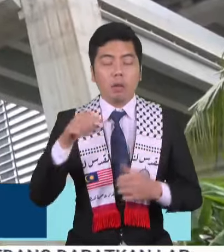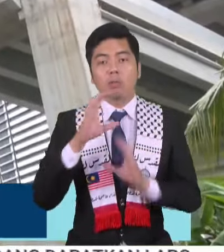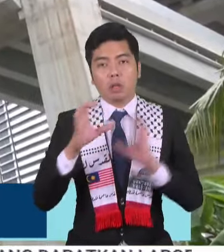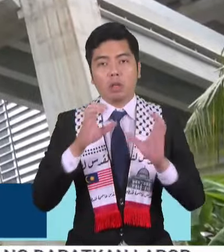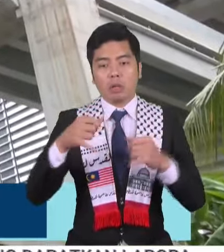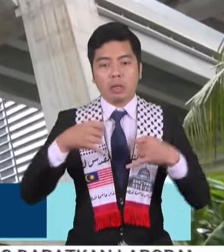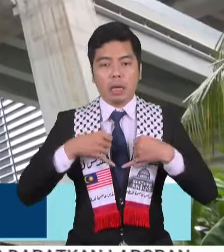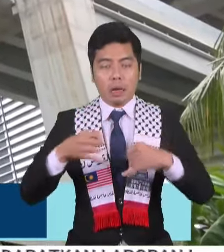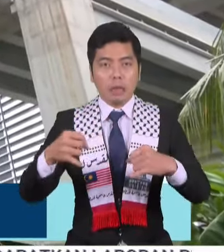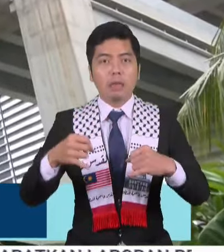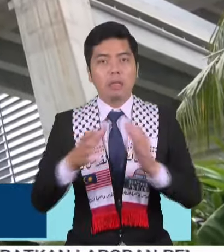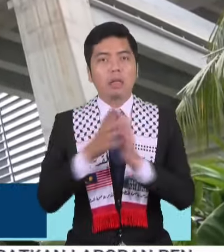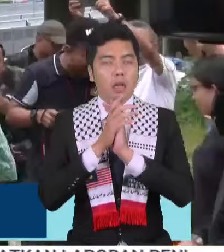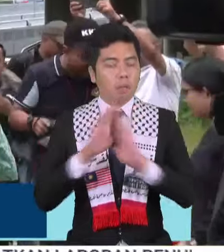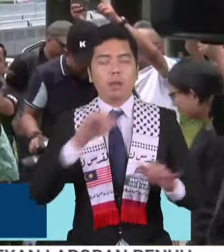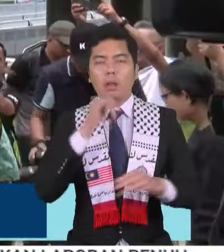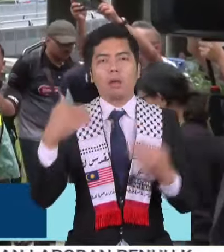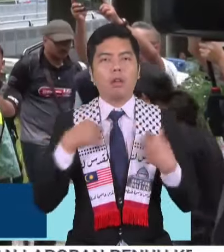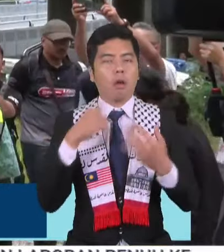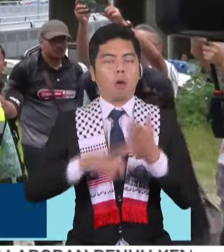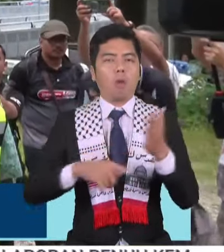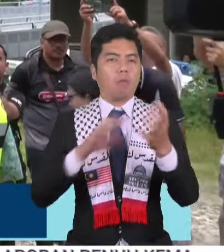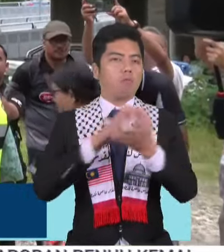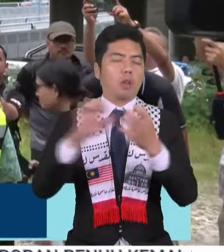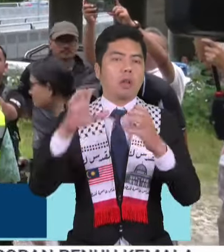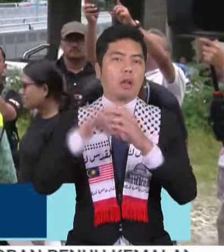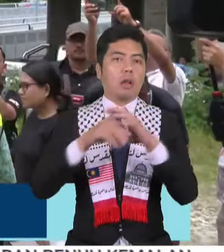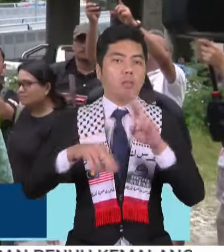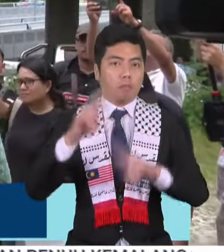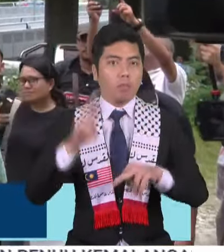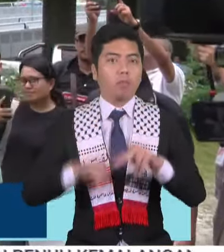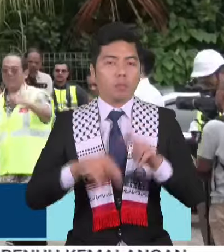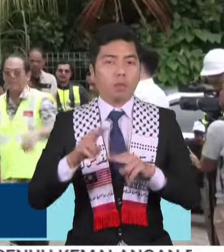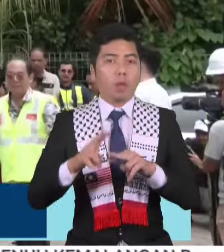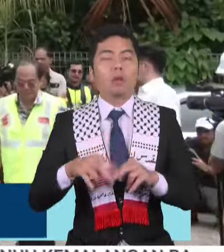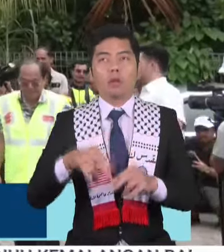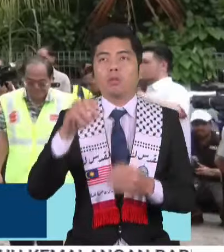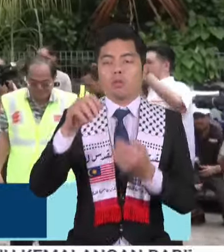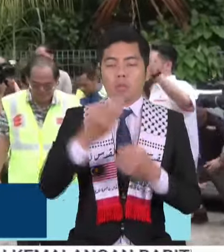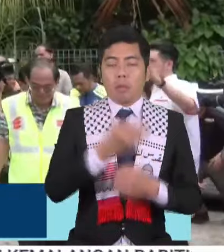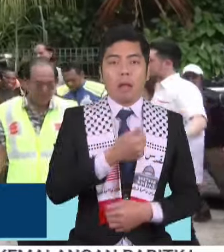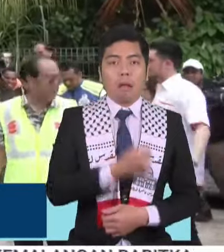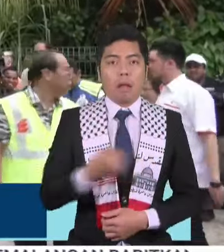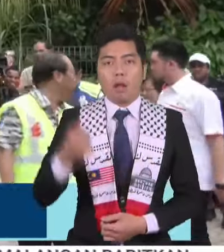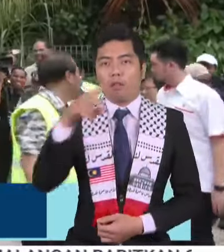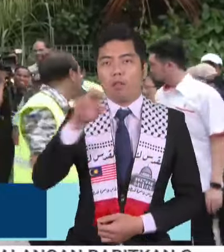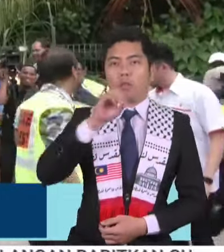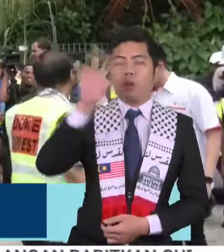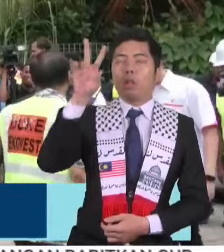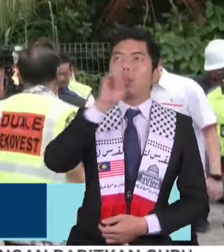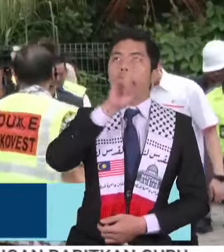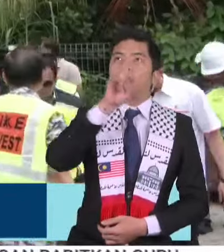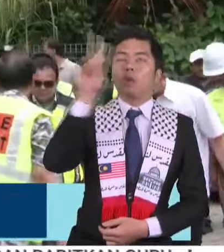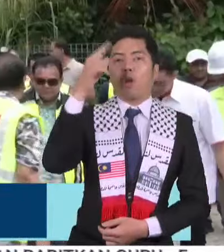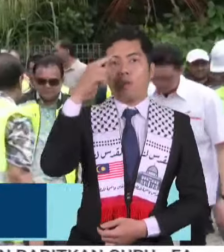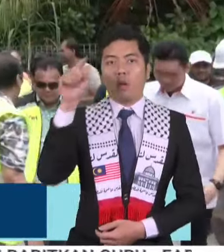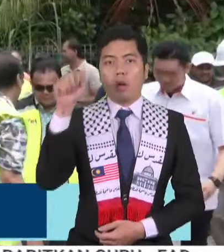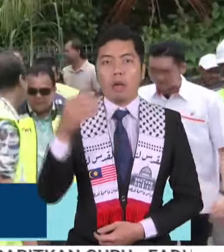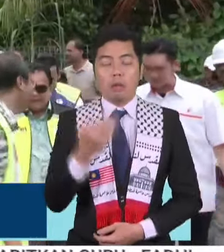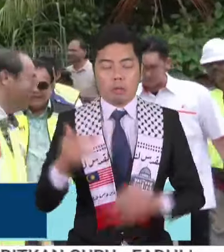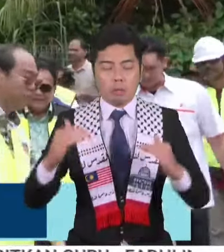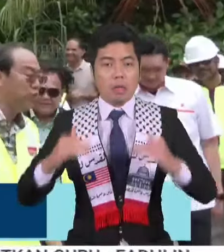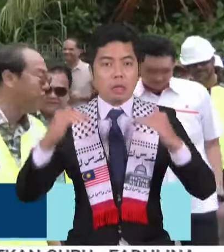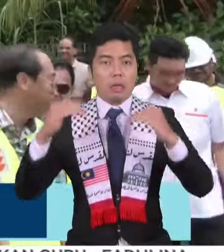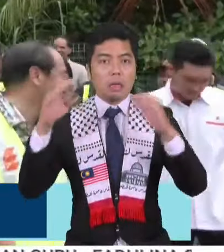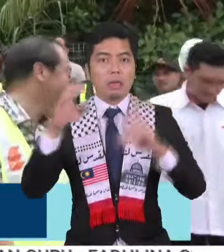dan tiada sebarang keretakan pada binaan berkenaan. Alat pengesan keretakan akan segera dipasang pada struktur persimpangan